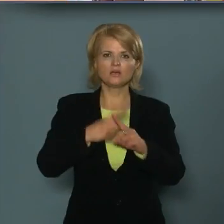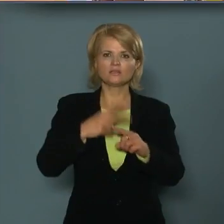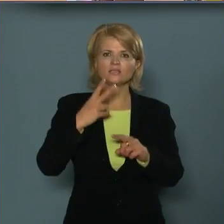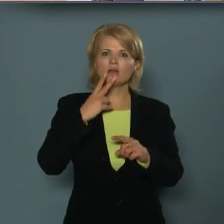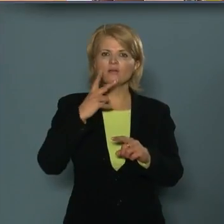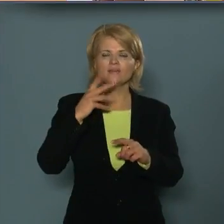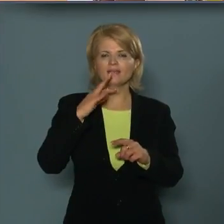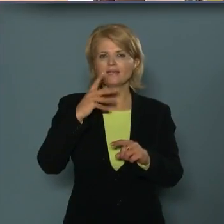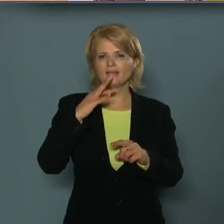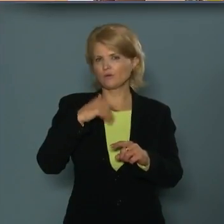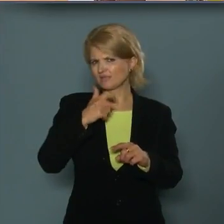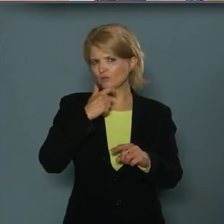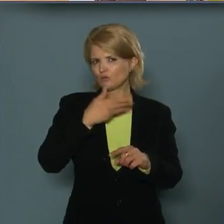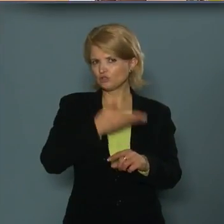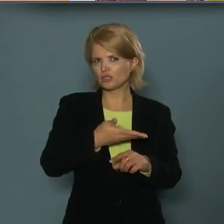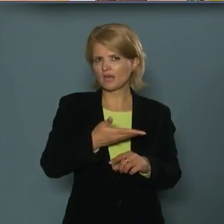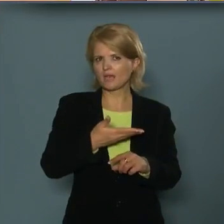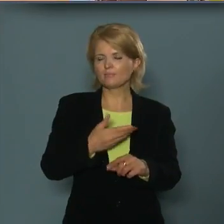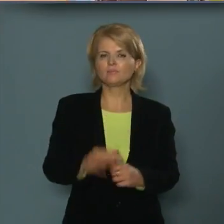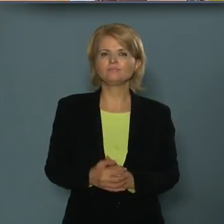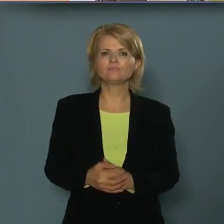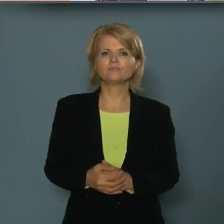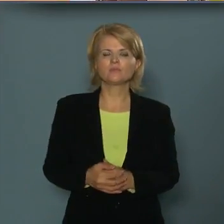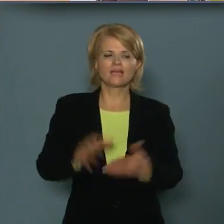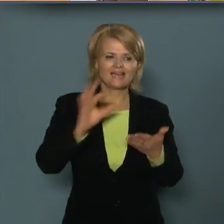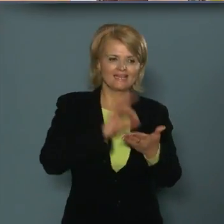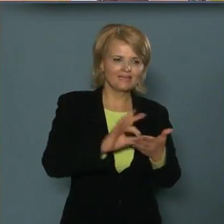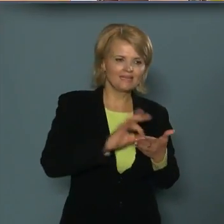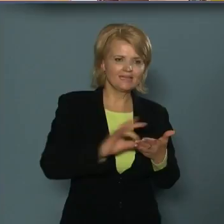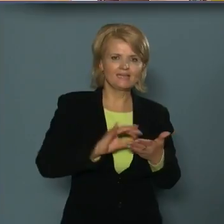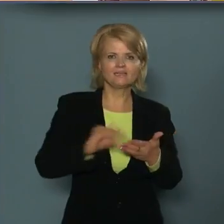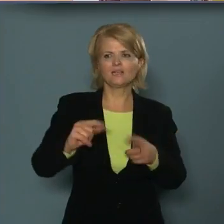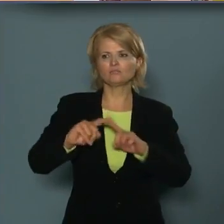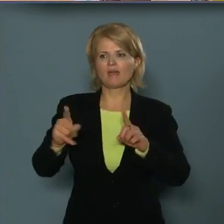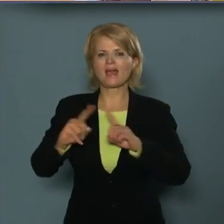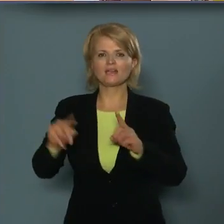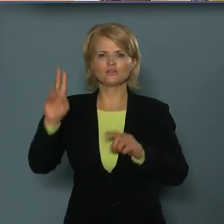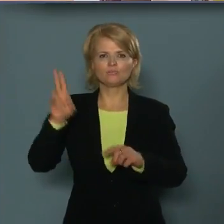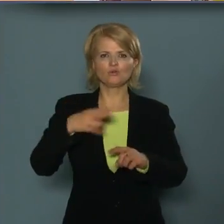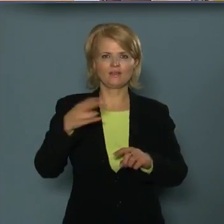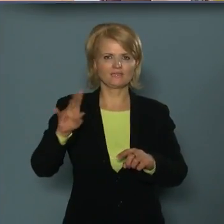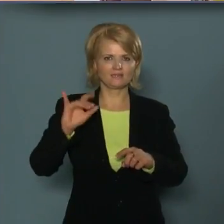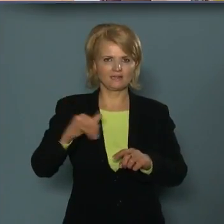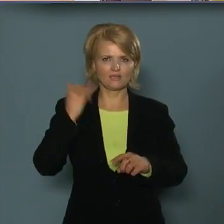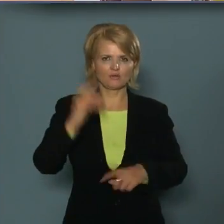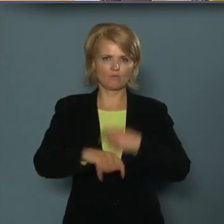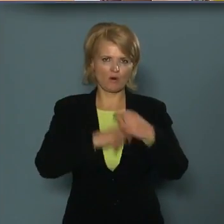is sokoldalú volt, nem csak írt, hanem egyéb művészi ágakkal is foglalkozott.